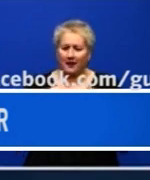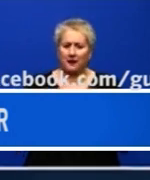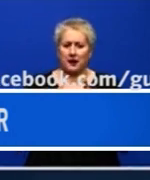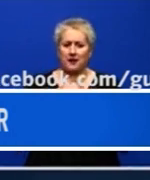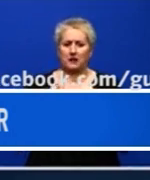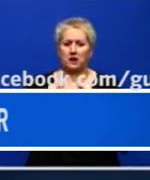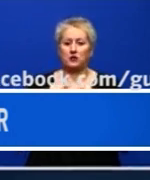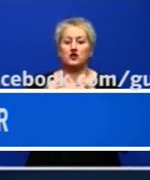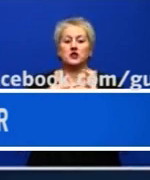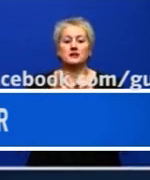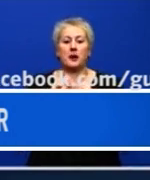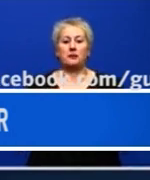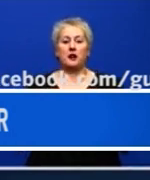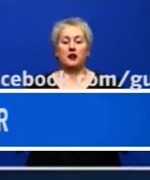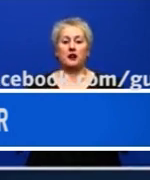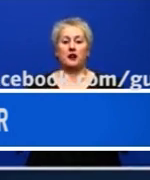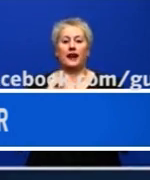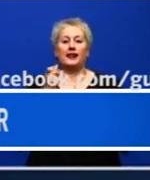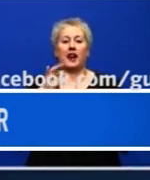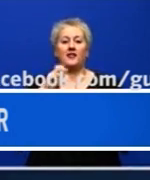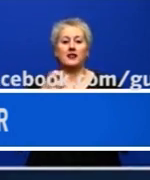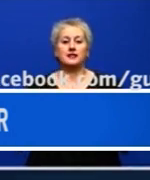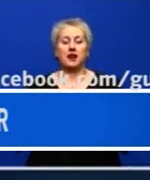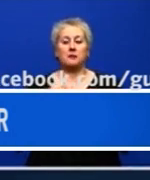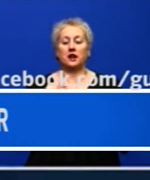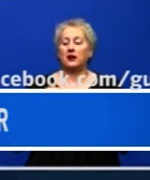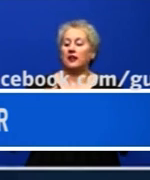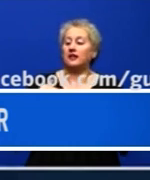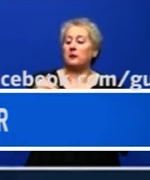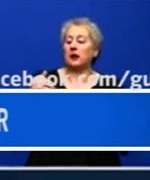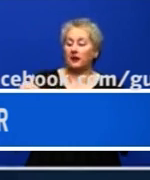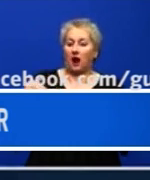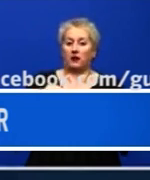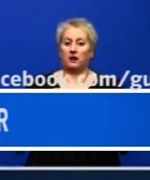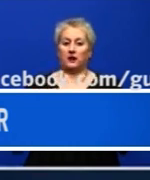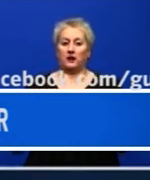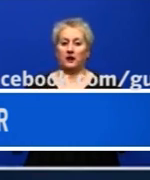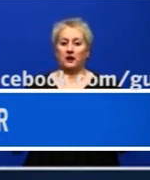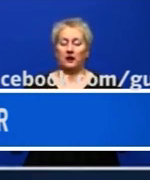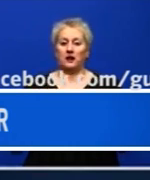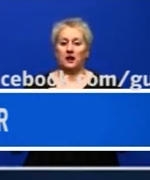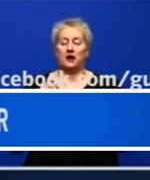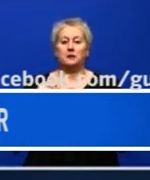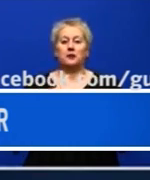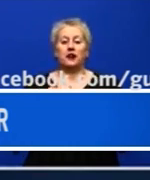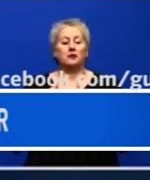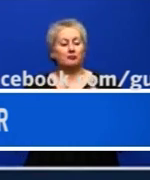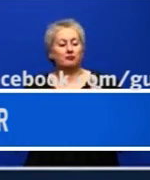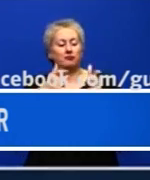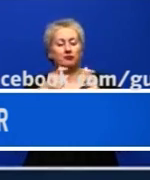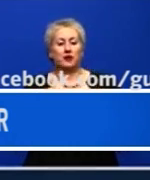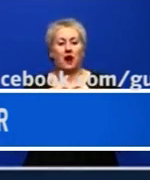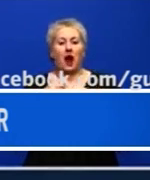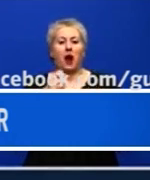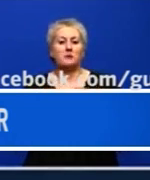am definit ce înseamnă intervenție prin îndepărtare, intervenție prin tranquilizare și relocare, ce